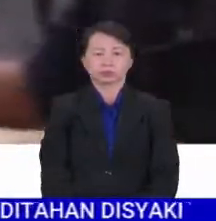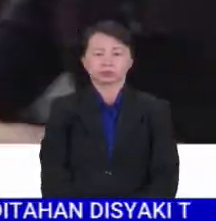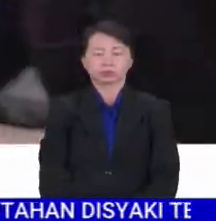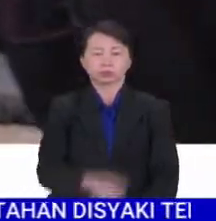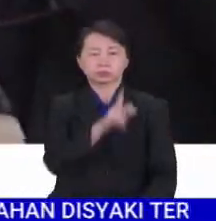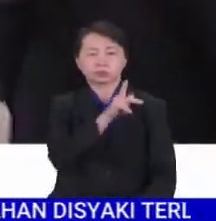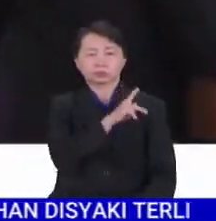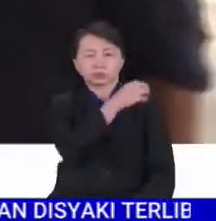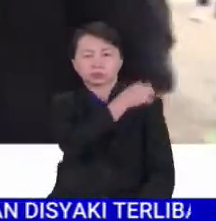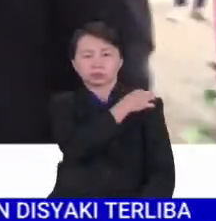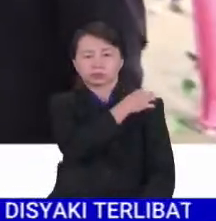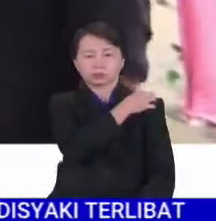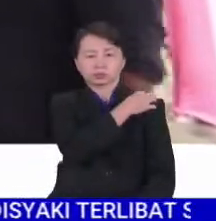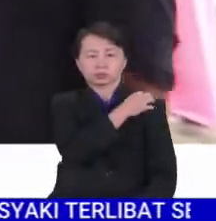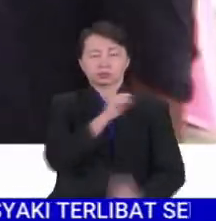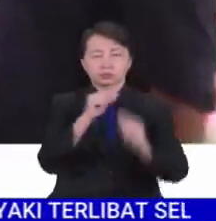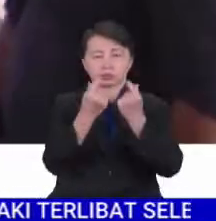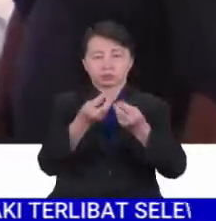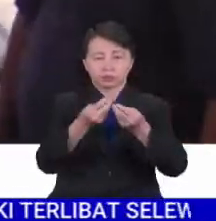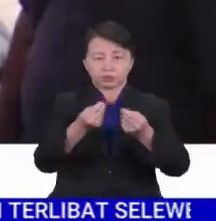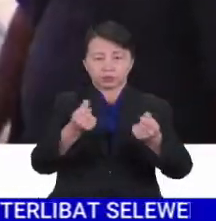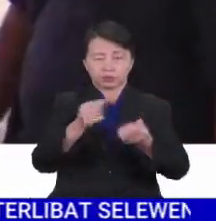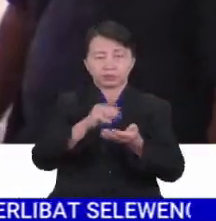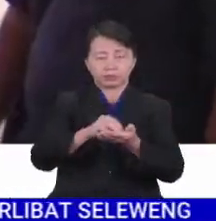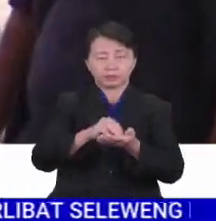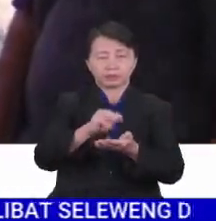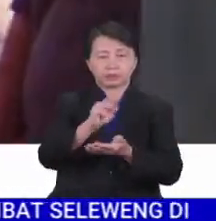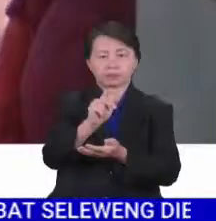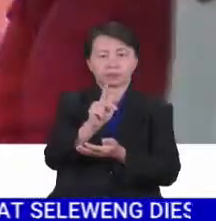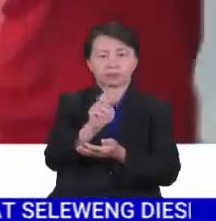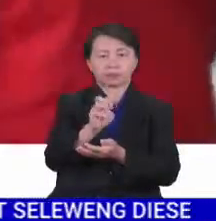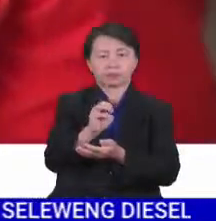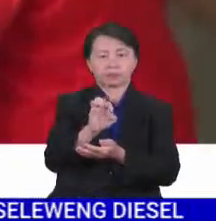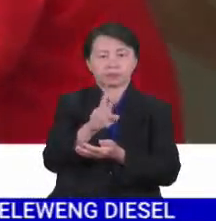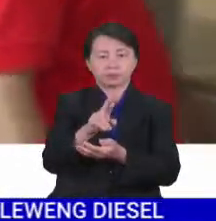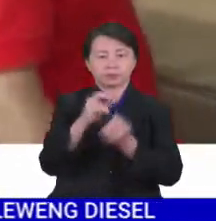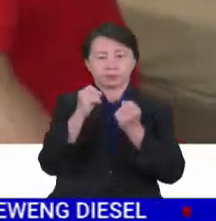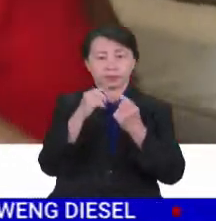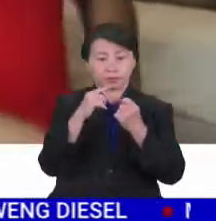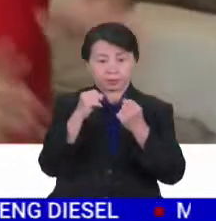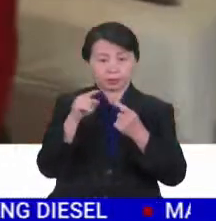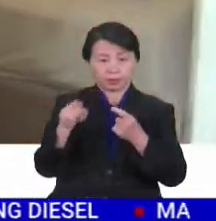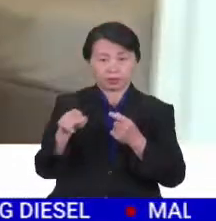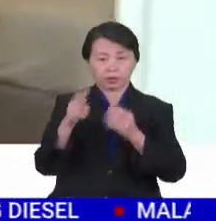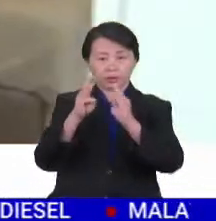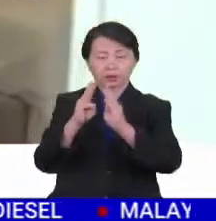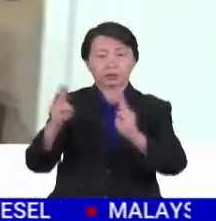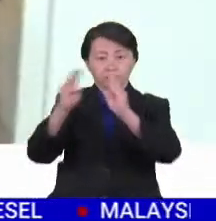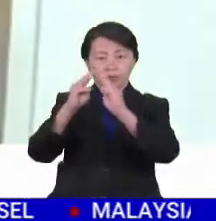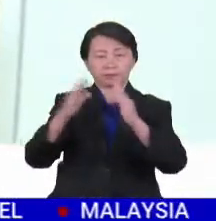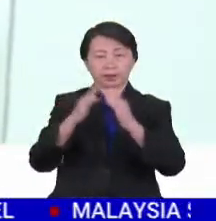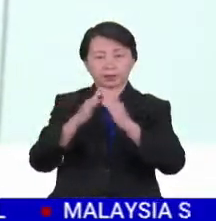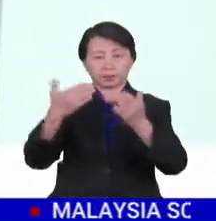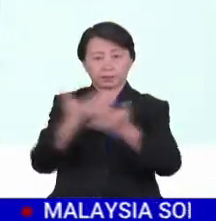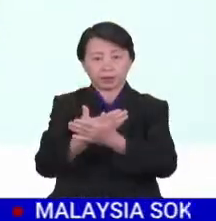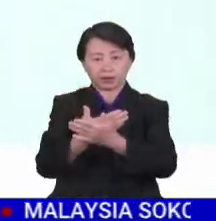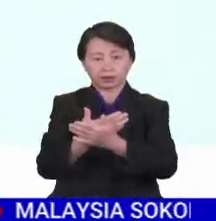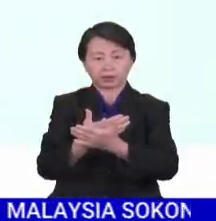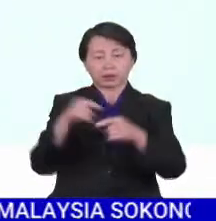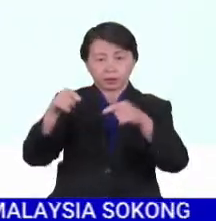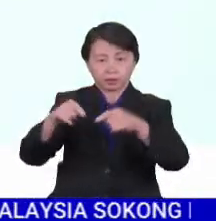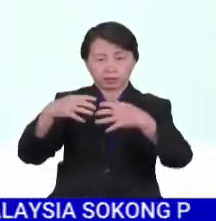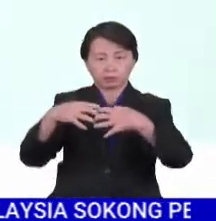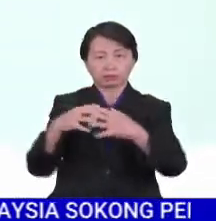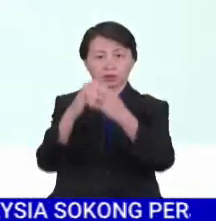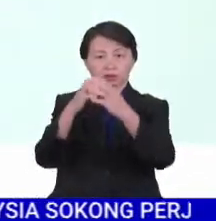Menurut Ketua Pegawai Eksekutif Kumpulan Tanah Makmur Berhad, Datuk Syarul Nizam Abdul Aziz, masjid di Bandar Baharu Kota Sas ini